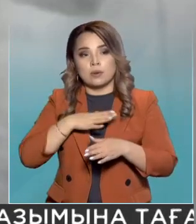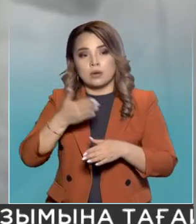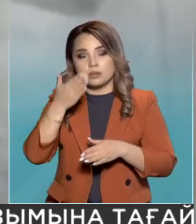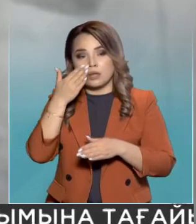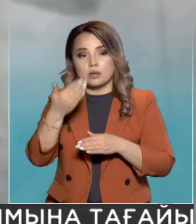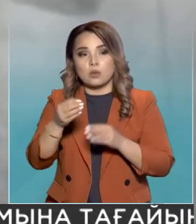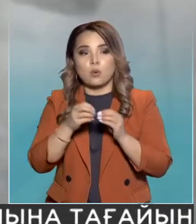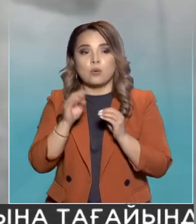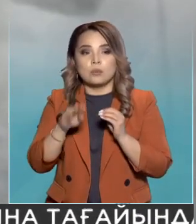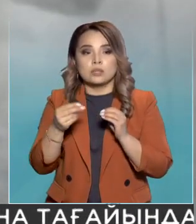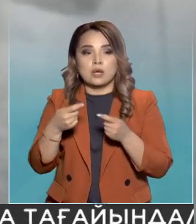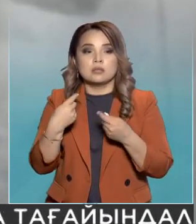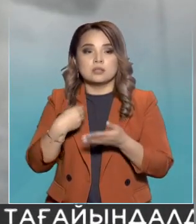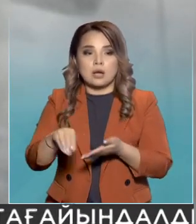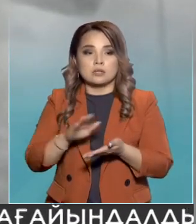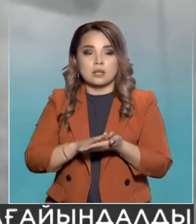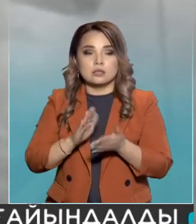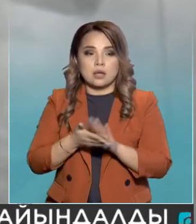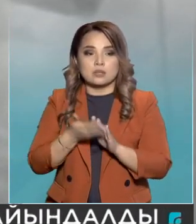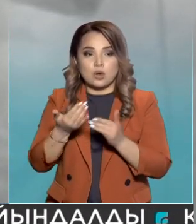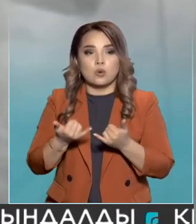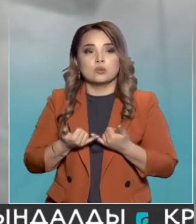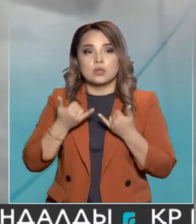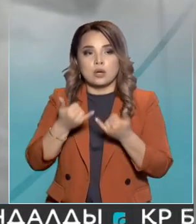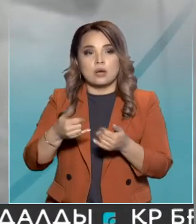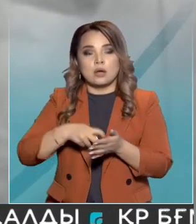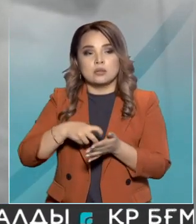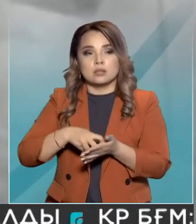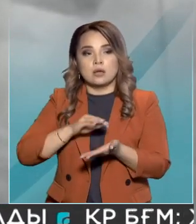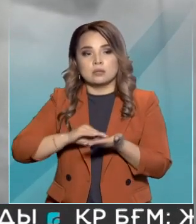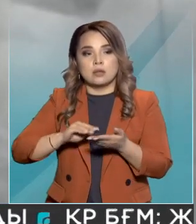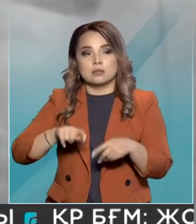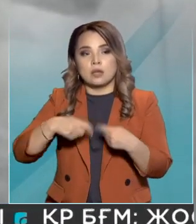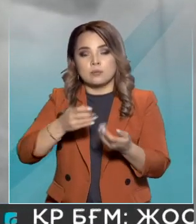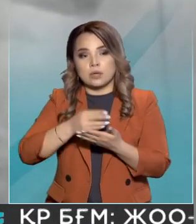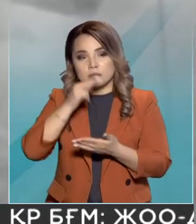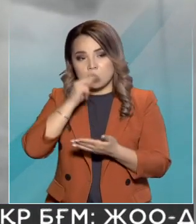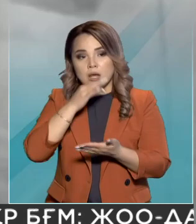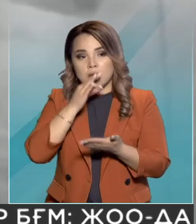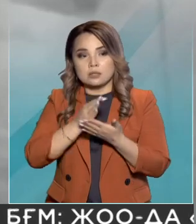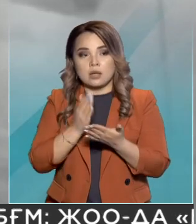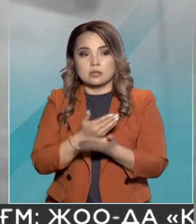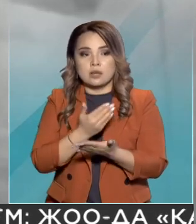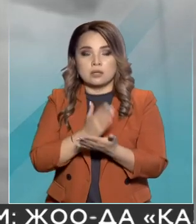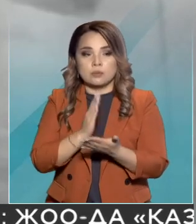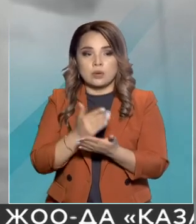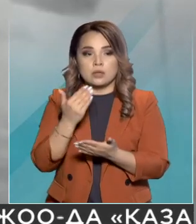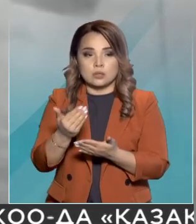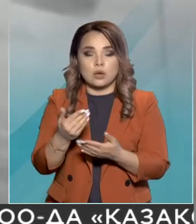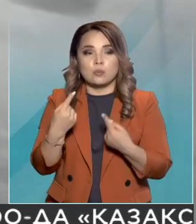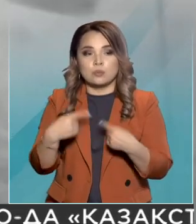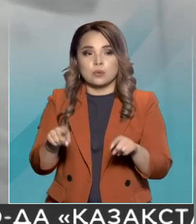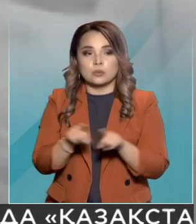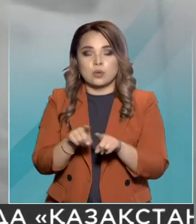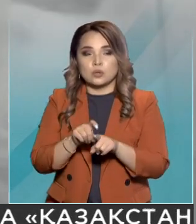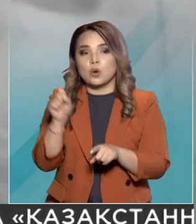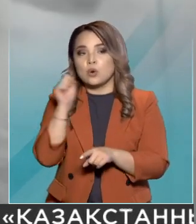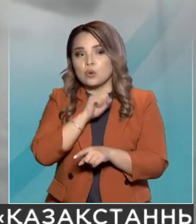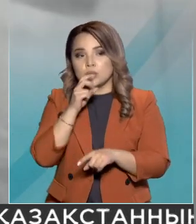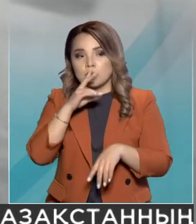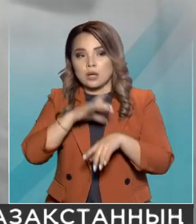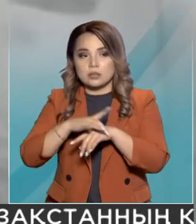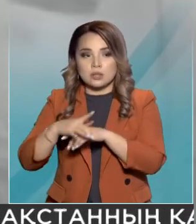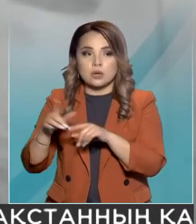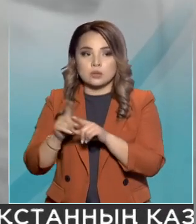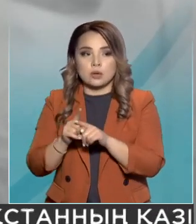әйнегіне 10,000 теңгеге сатып алу туралы ұсыныспен хат қалдырып отырған. Күдікті кінәсін мойындап отыр. Қазір оның басқа осыған ұқсас ұрлықтарға қатысы